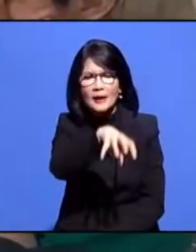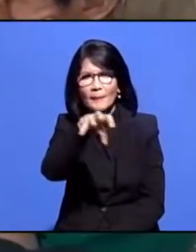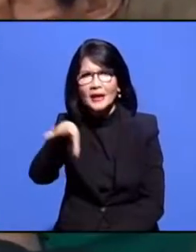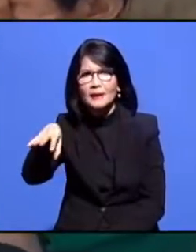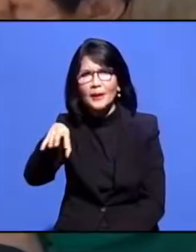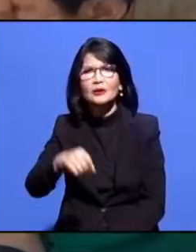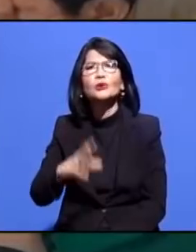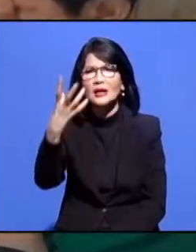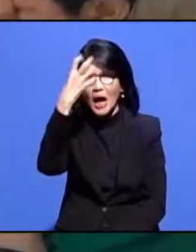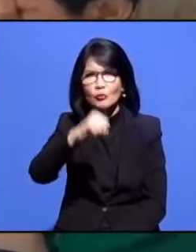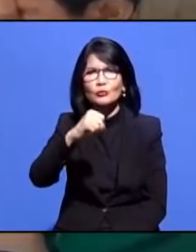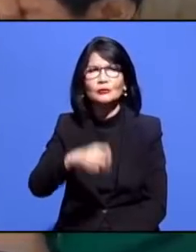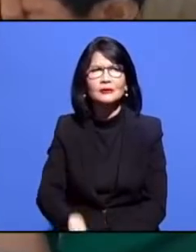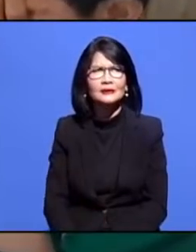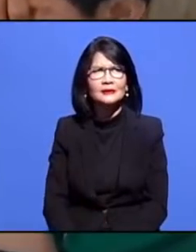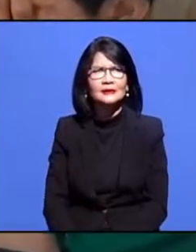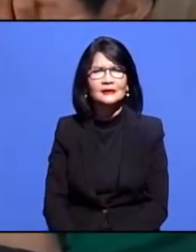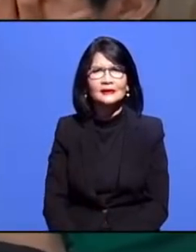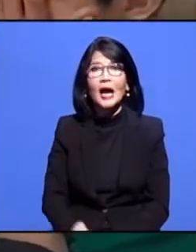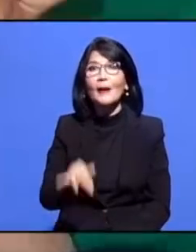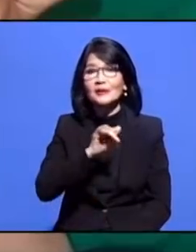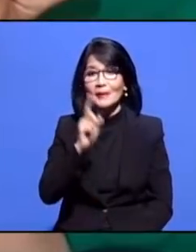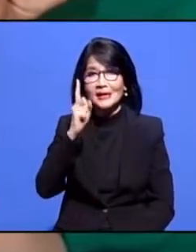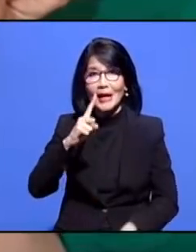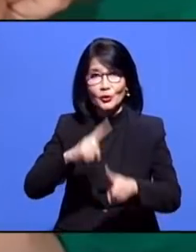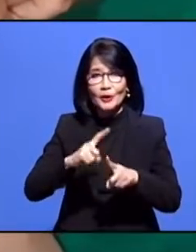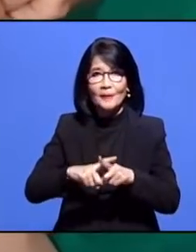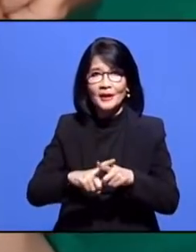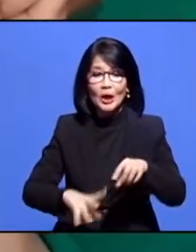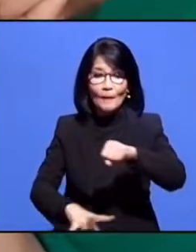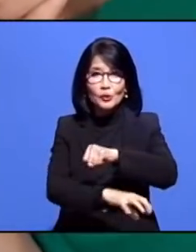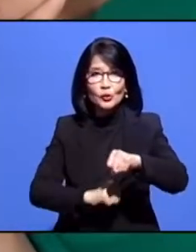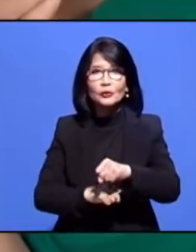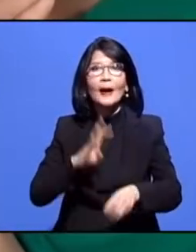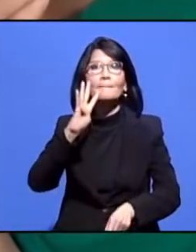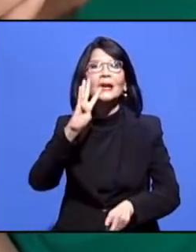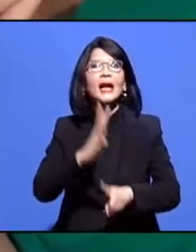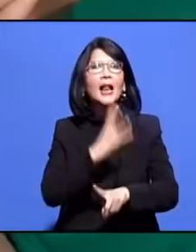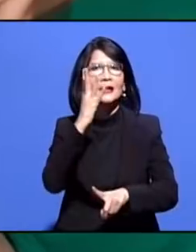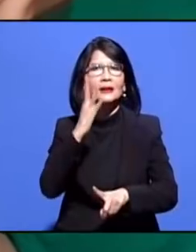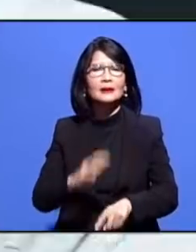luar kepala. Bahkan bersama MS temannya, aksi pencurian ini sudah 4 kali dilakukan.